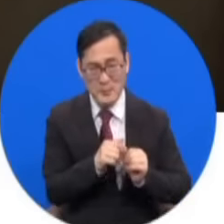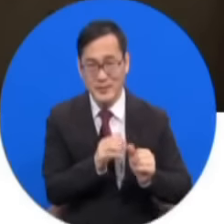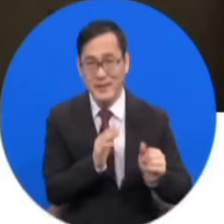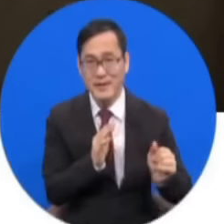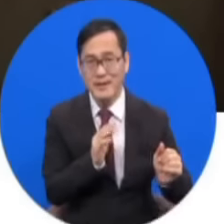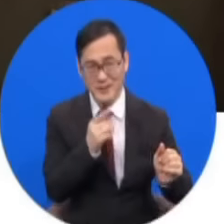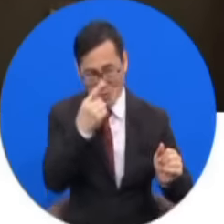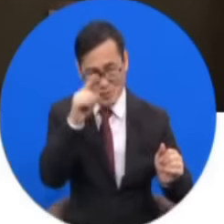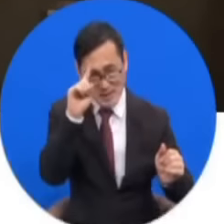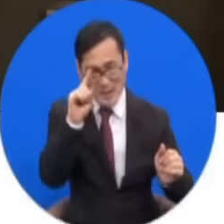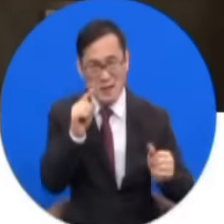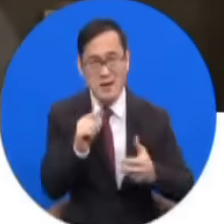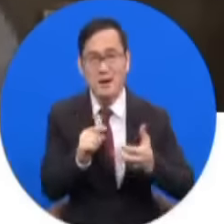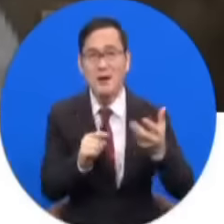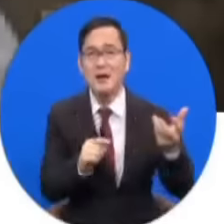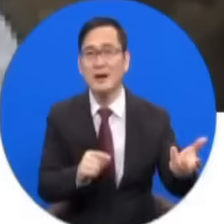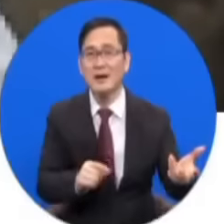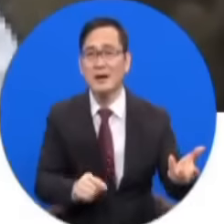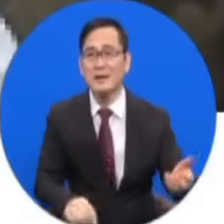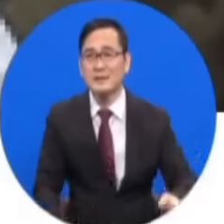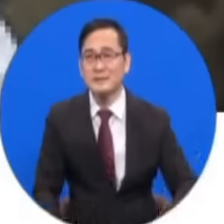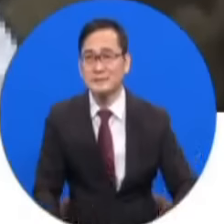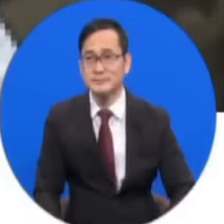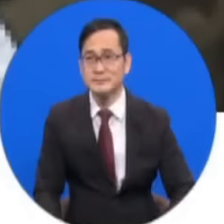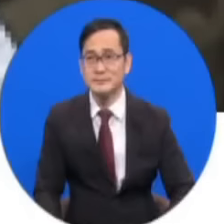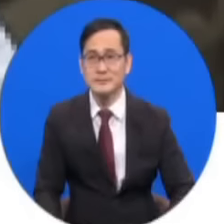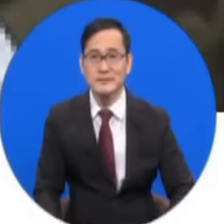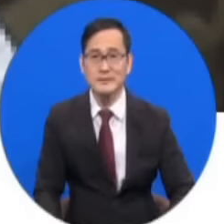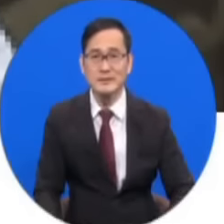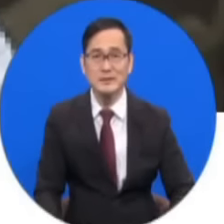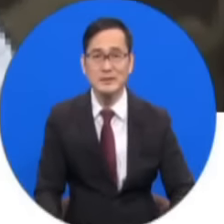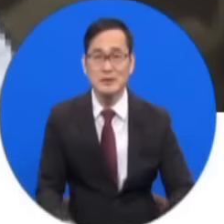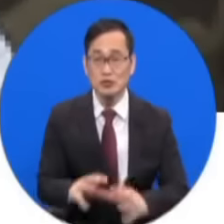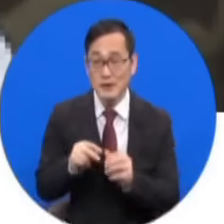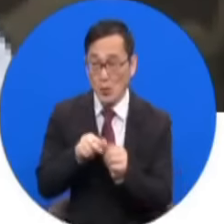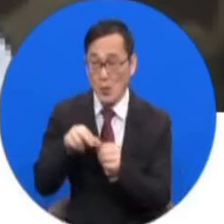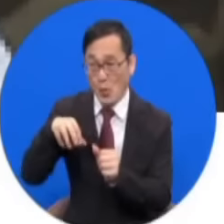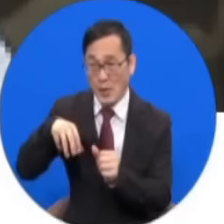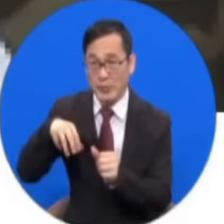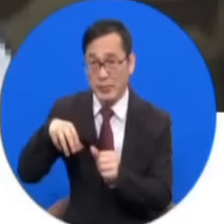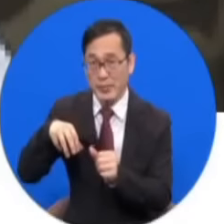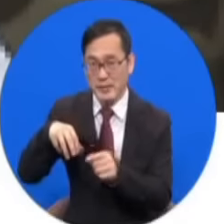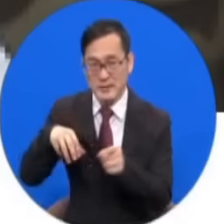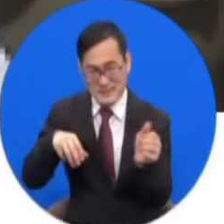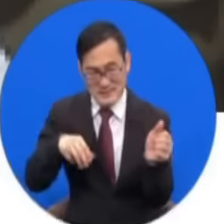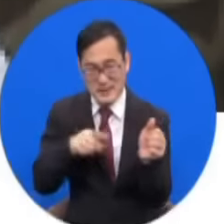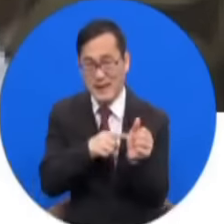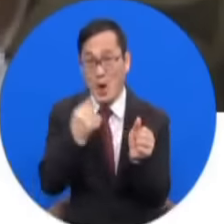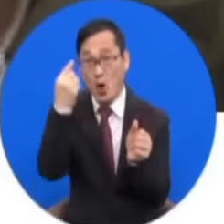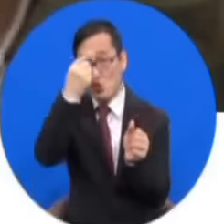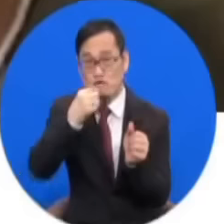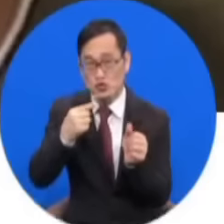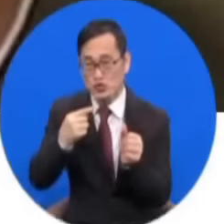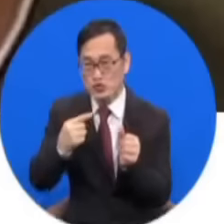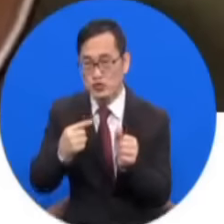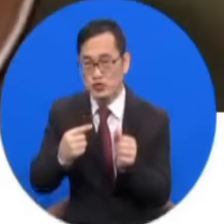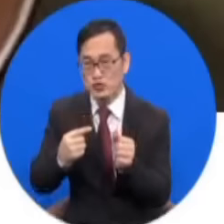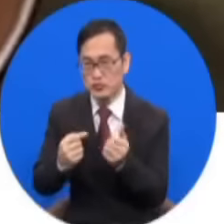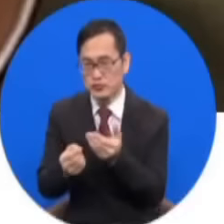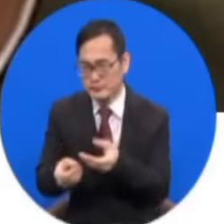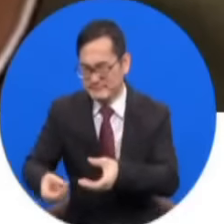본게 아니라 무수히 많은 사진 정보 속에서 국정원이 보유하고 있는 AI 안명 인식 기술로 북한 매체가 과거에